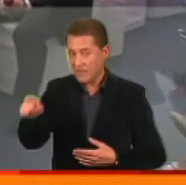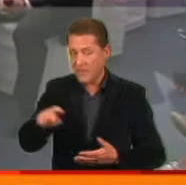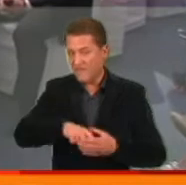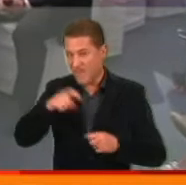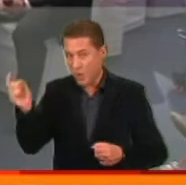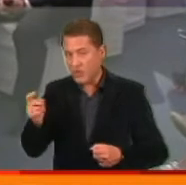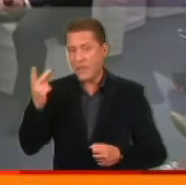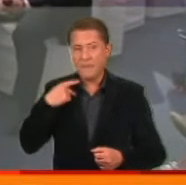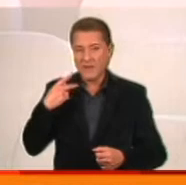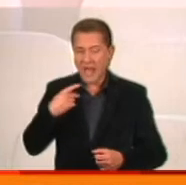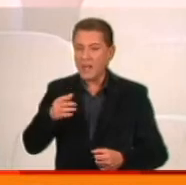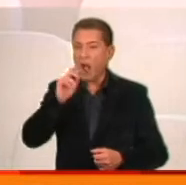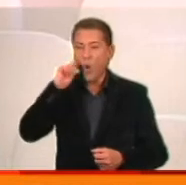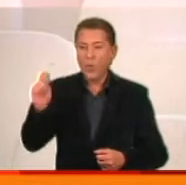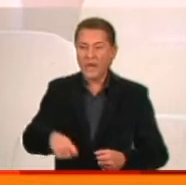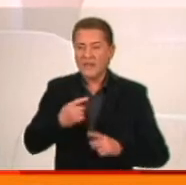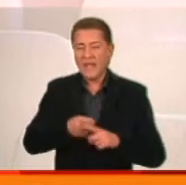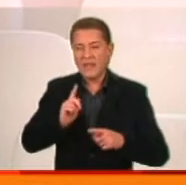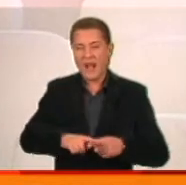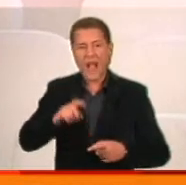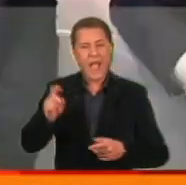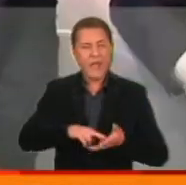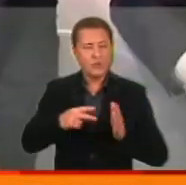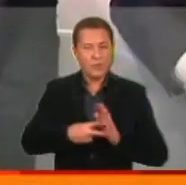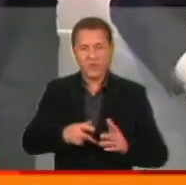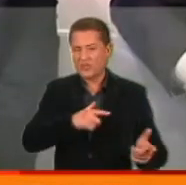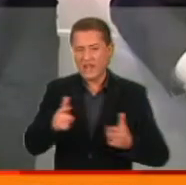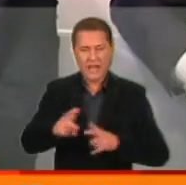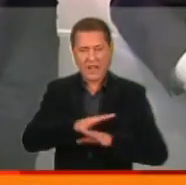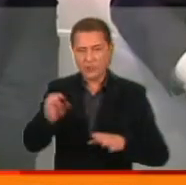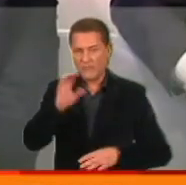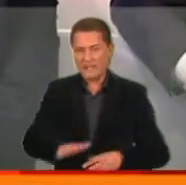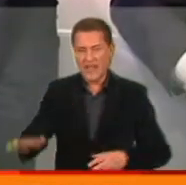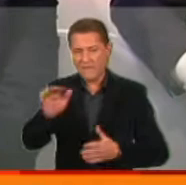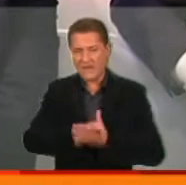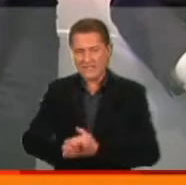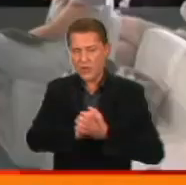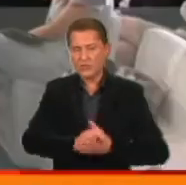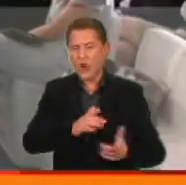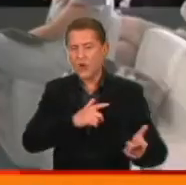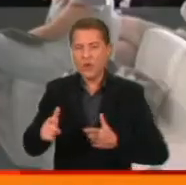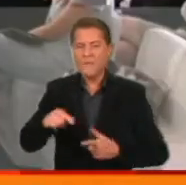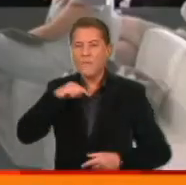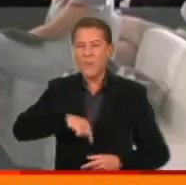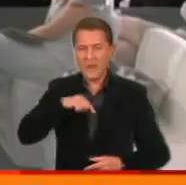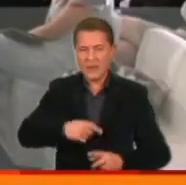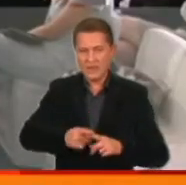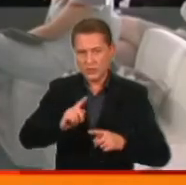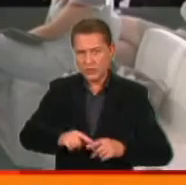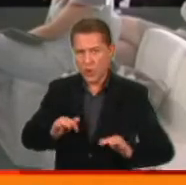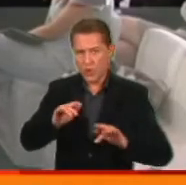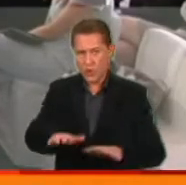Британія. Водночас Україна, яка ще економічно не готова до Євросоюзу, але готова морально до цього кроку.